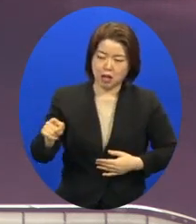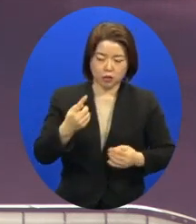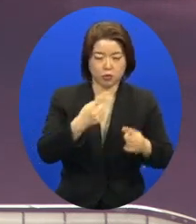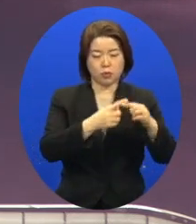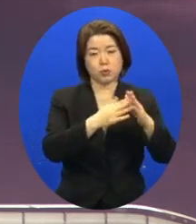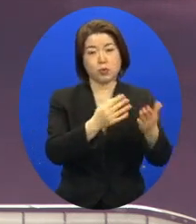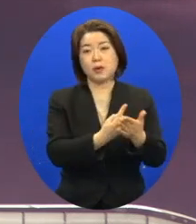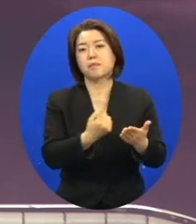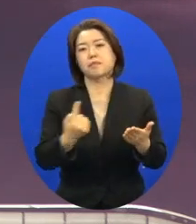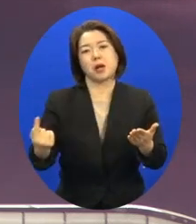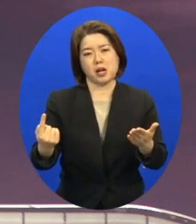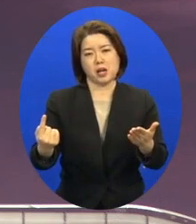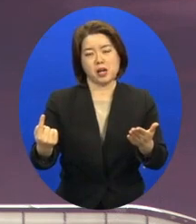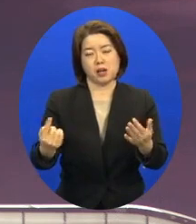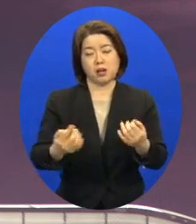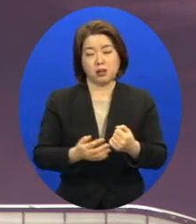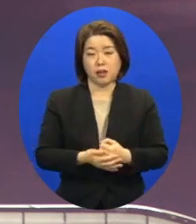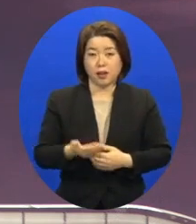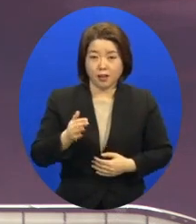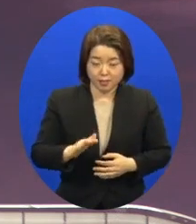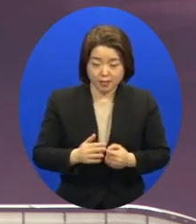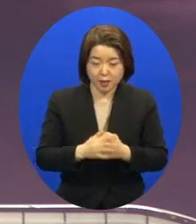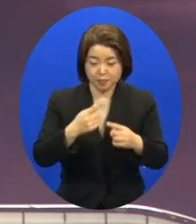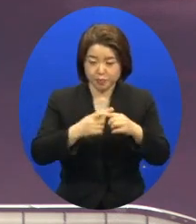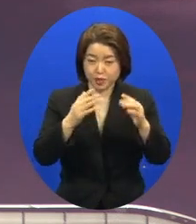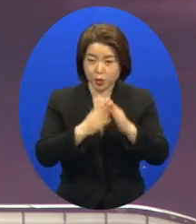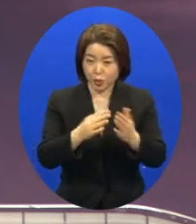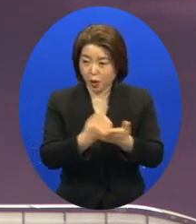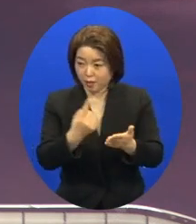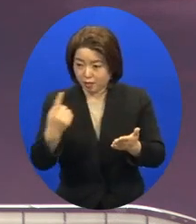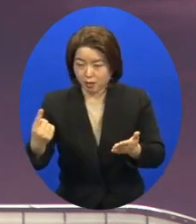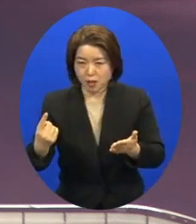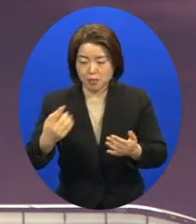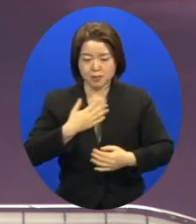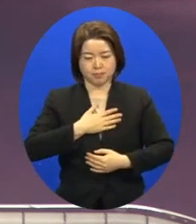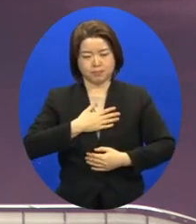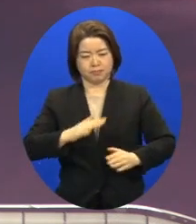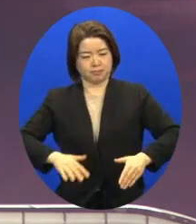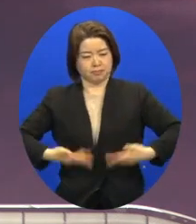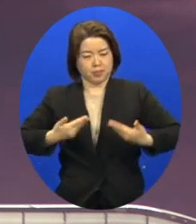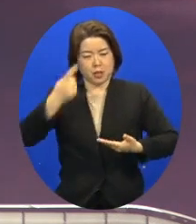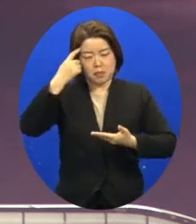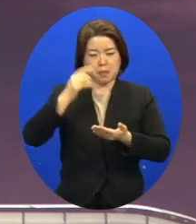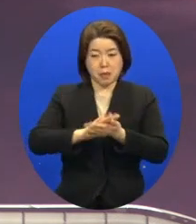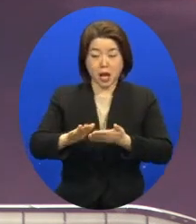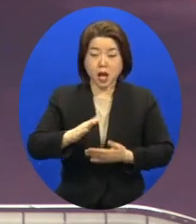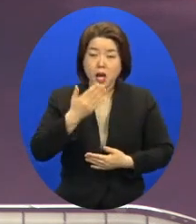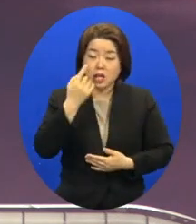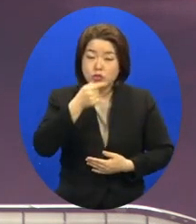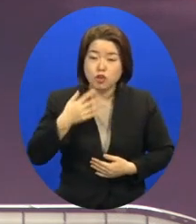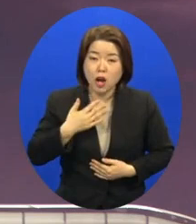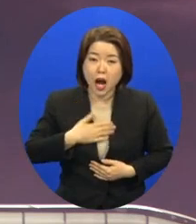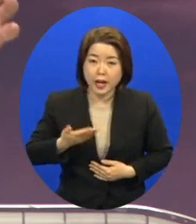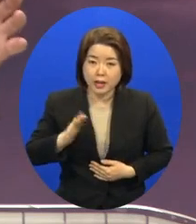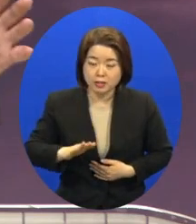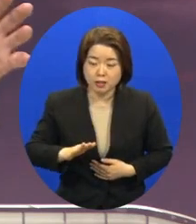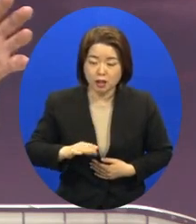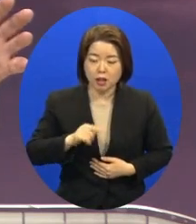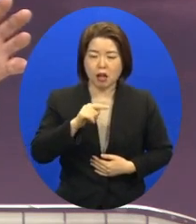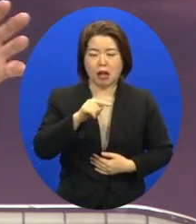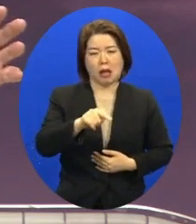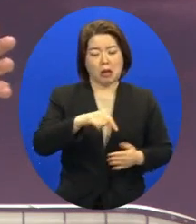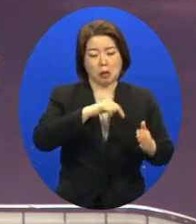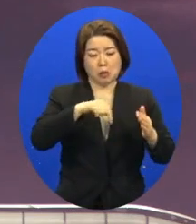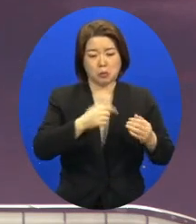교회를 떠나면 홀가분하고 편안하고 기쁠 줄 알았는데 그나마 있었던 하나님의 은혜가 다